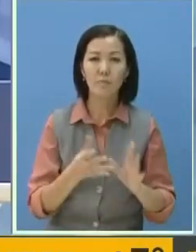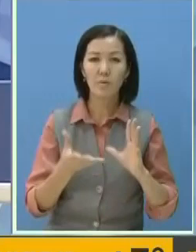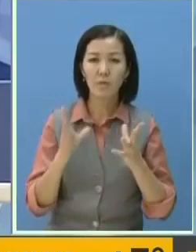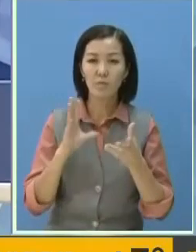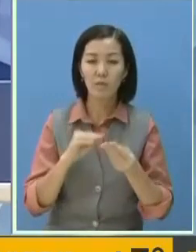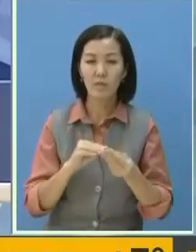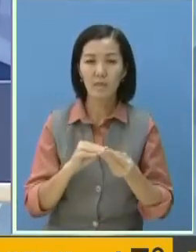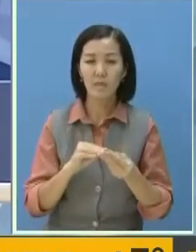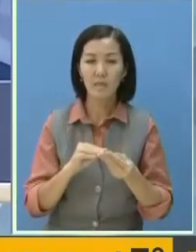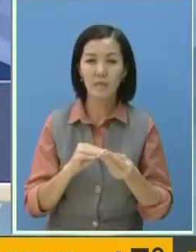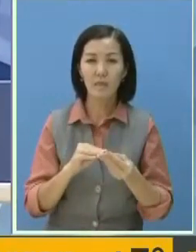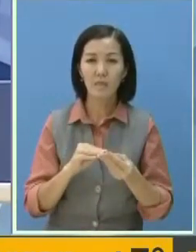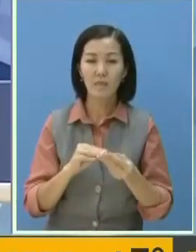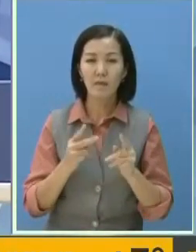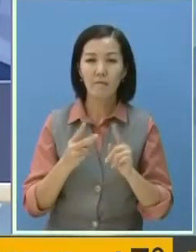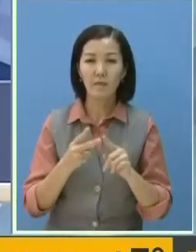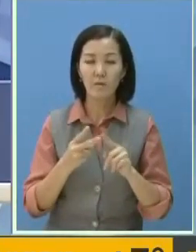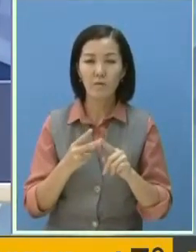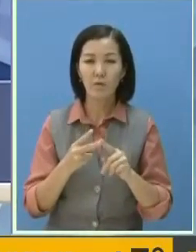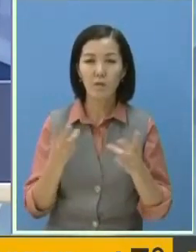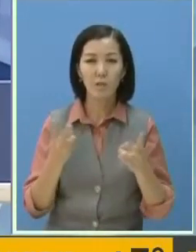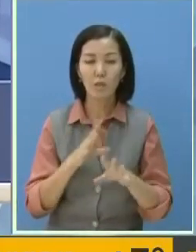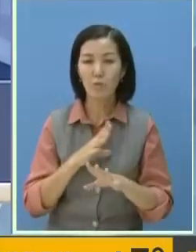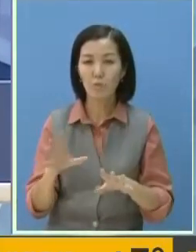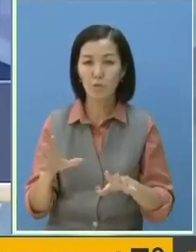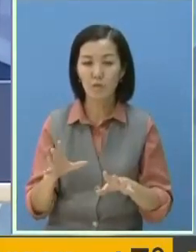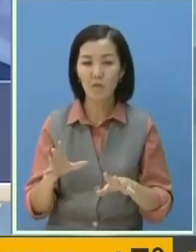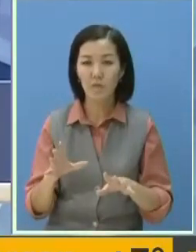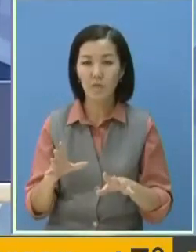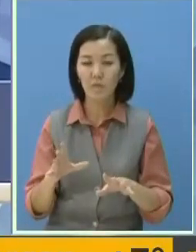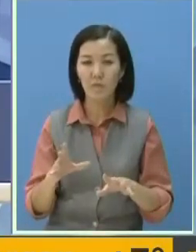антибиотиков. Второе, что не нужно делать, это